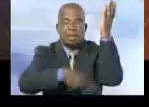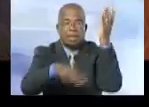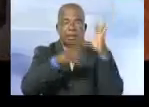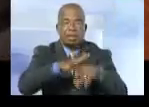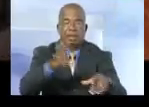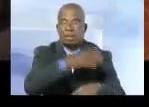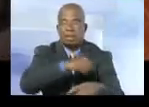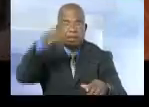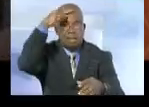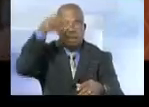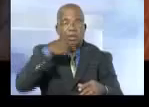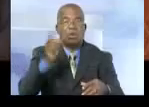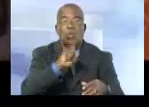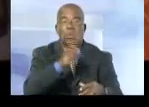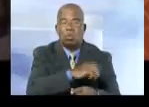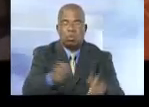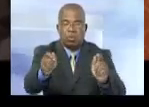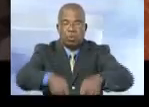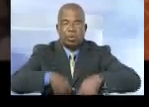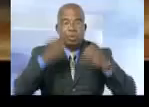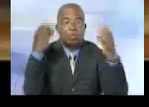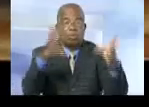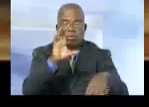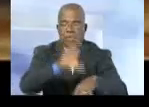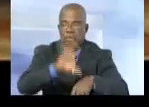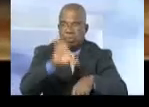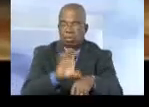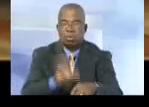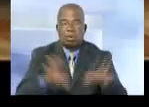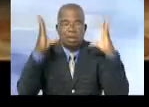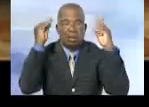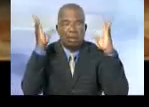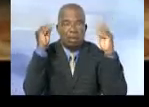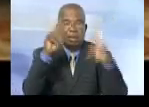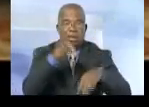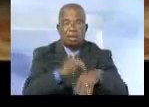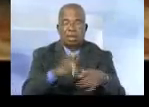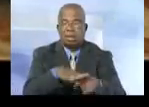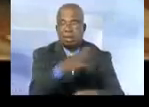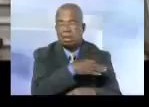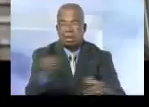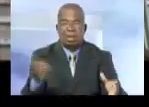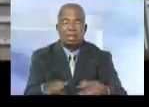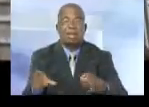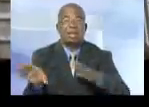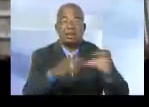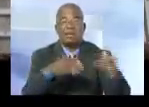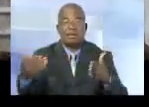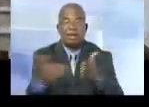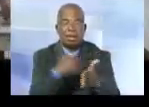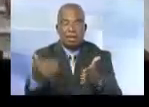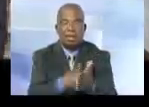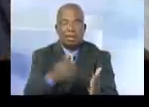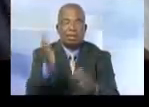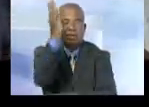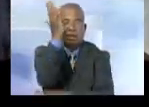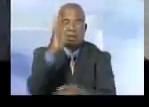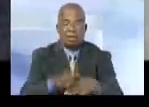région cacaoyère, à savoir l'expérimentation de la technique du greffage pour accroître la productivité et